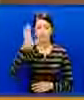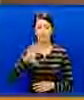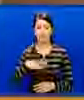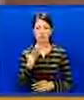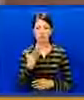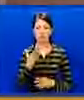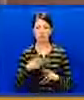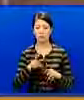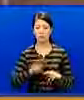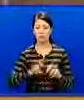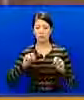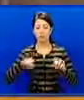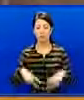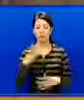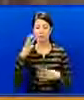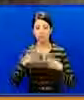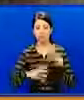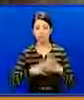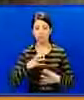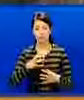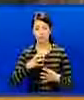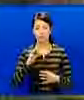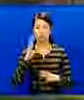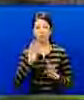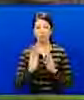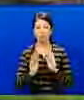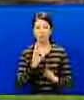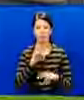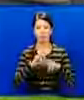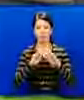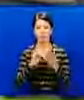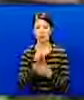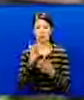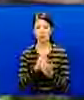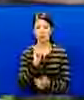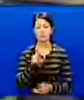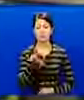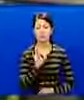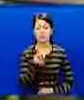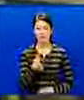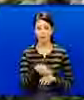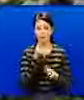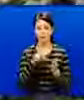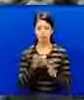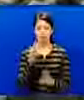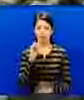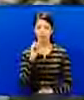зданий специализированной международной выставки «Астана-Экспо-2017» и «Назарбаев интеллектуальных школ».